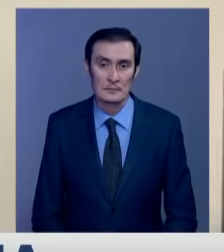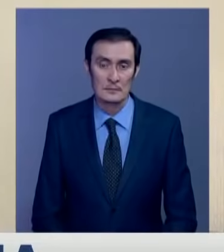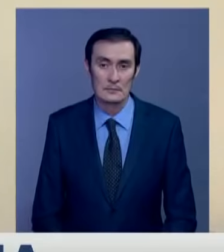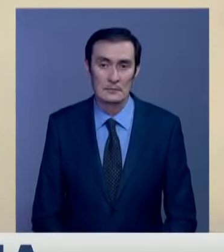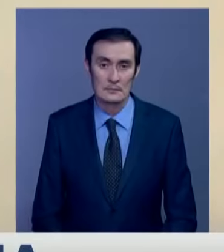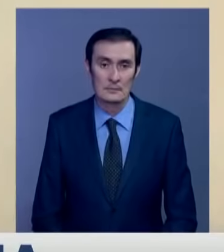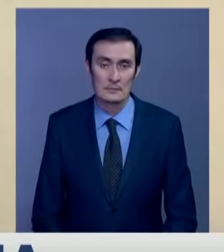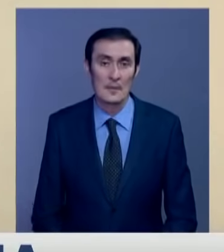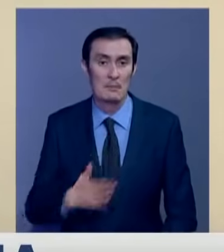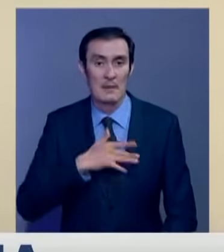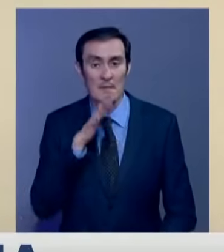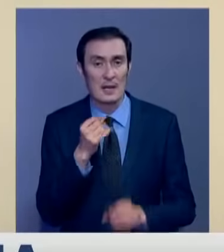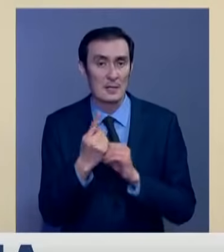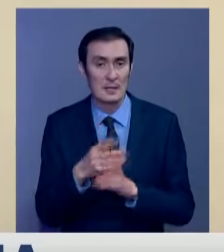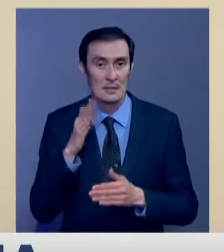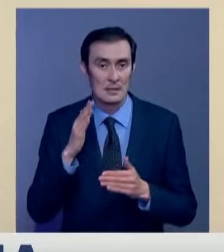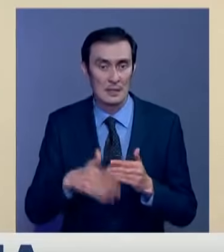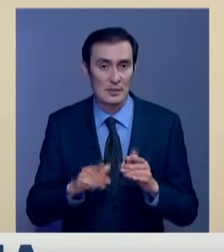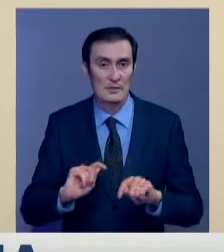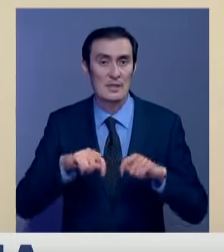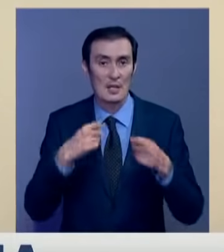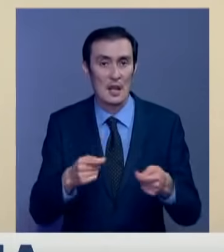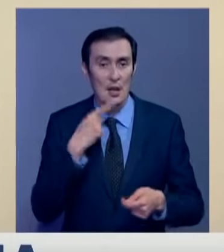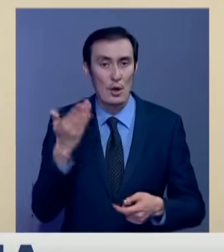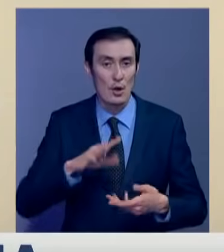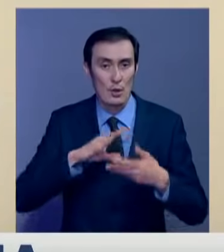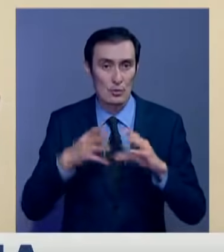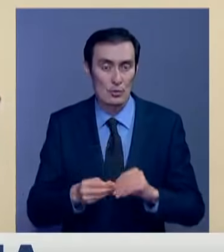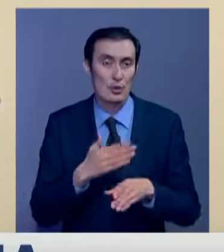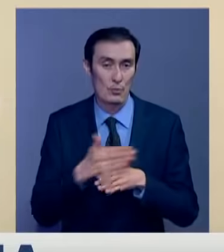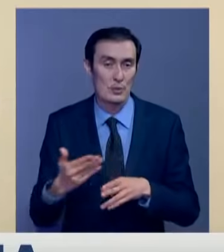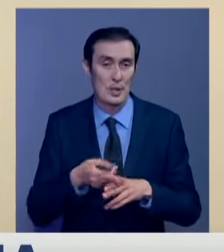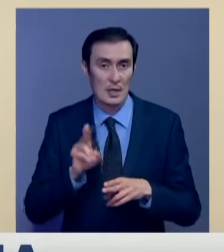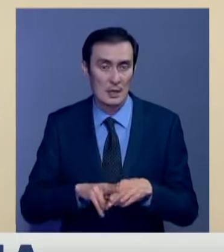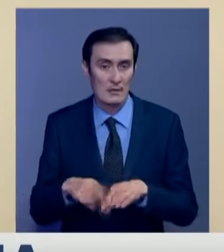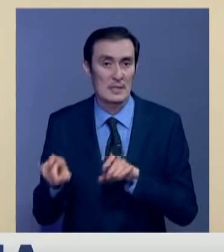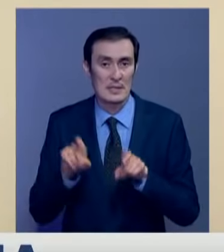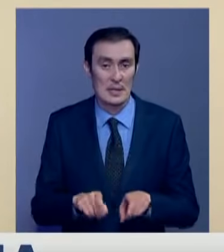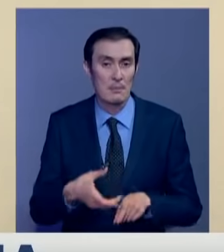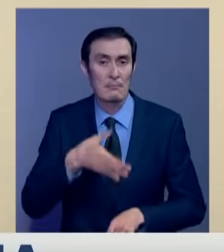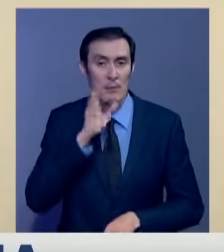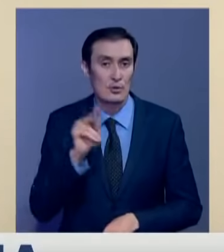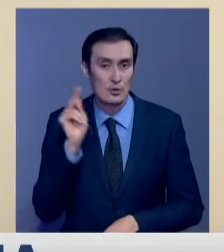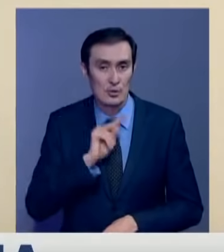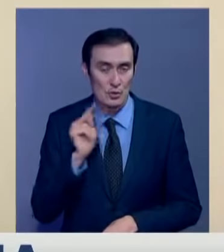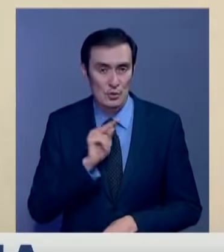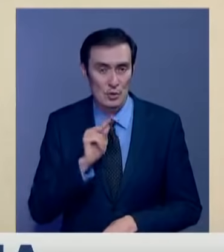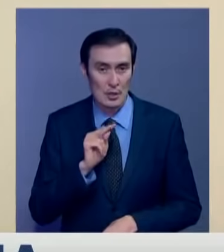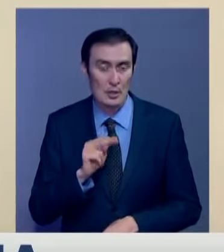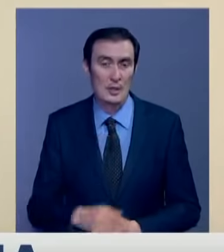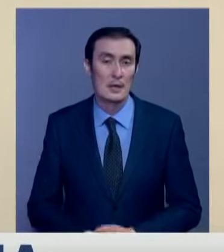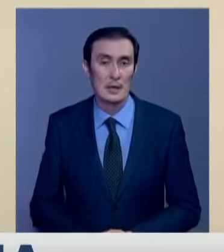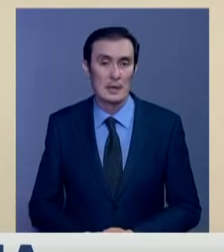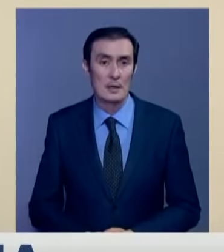В 11 заканчивается, мы сдали отчеты и после этого сели попить чай. Я принесла торт.